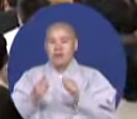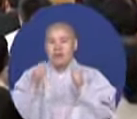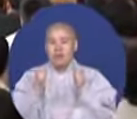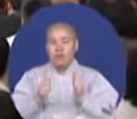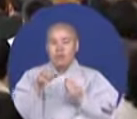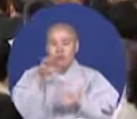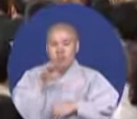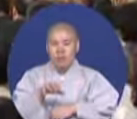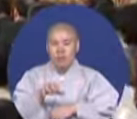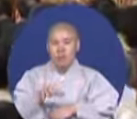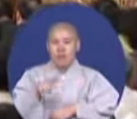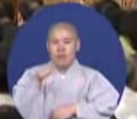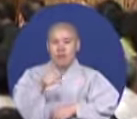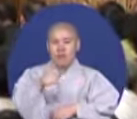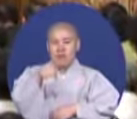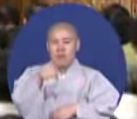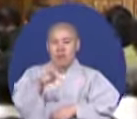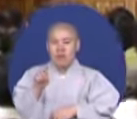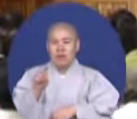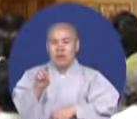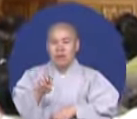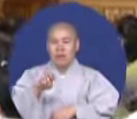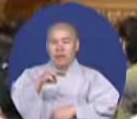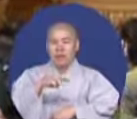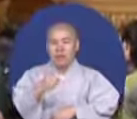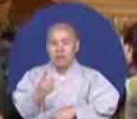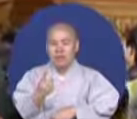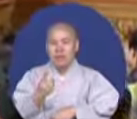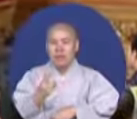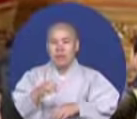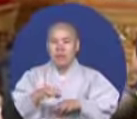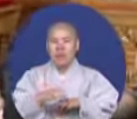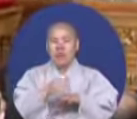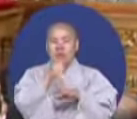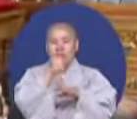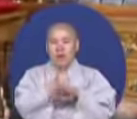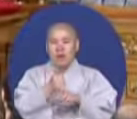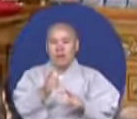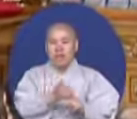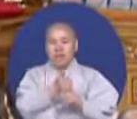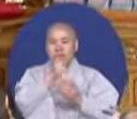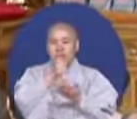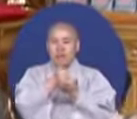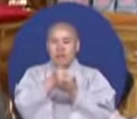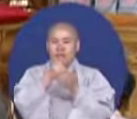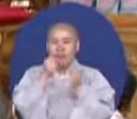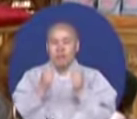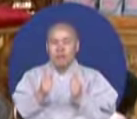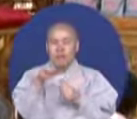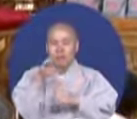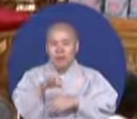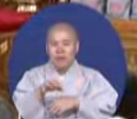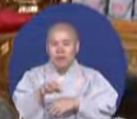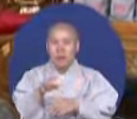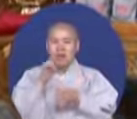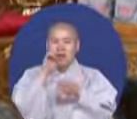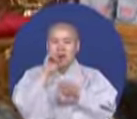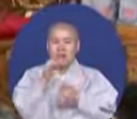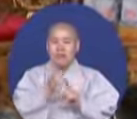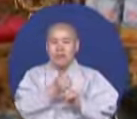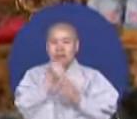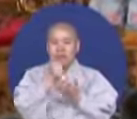안치된 봉안된 그 단이 그게 그 감노왕열애를 거기 딱 모신다고. 그 감노왕열애가